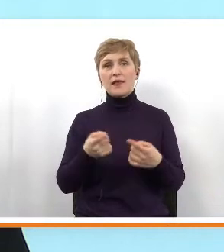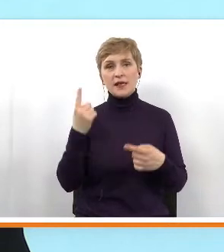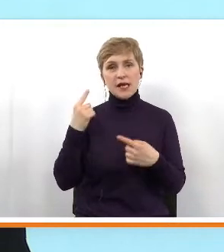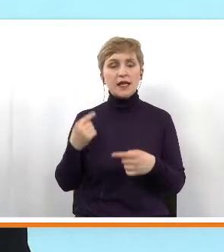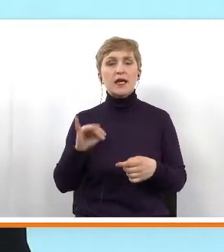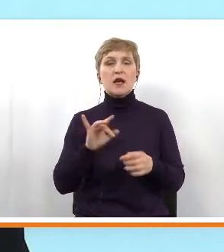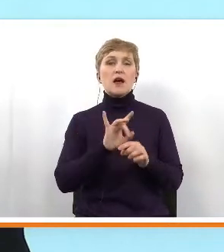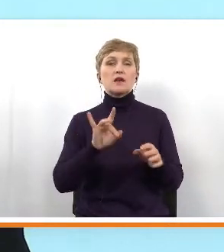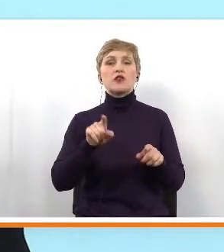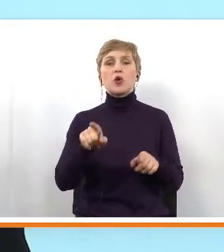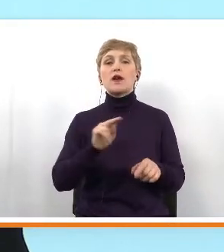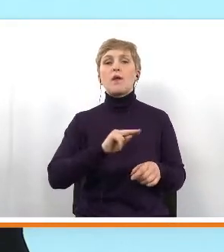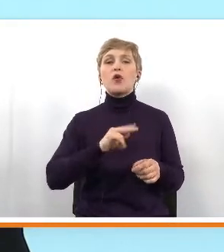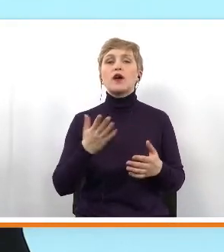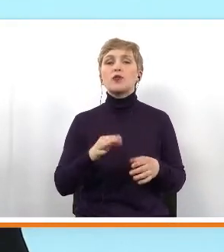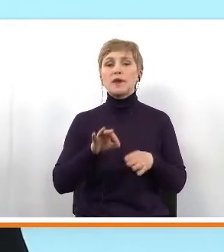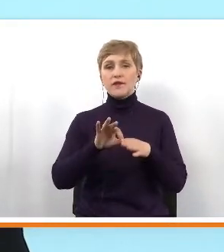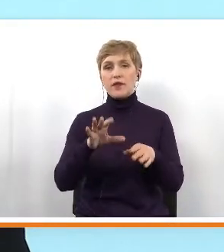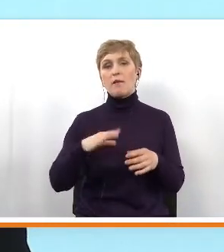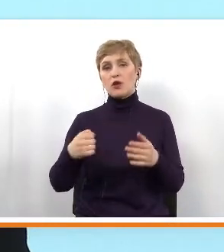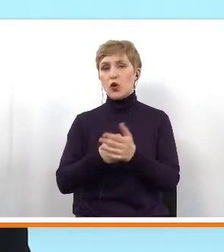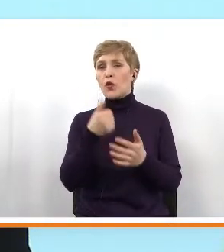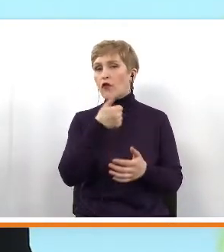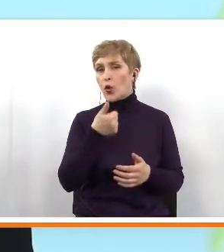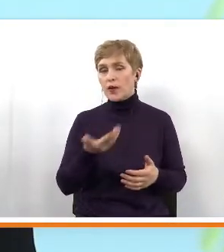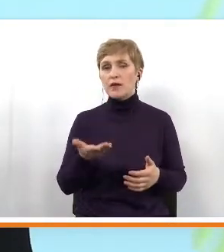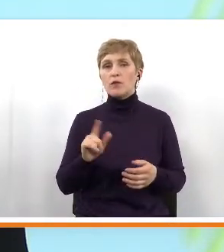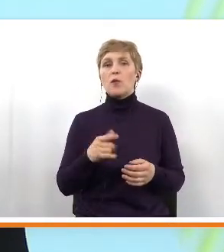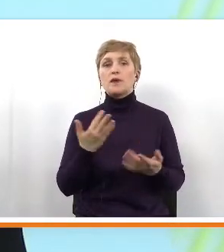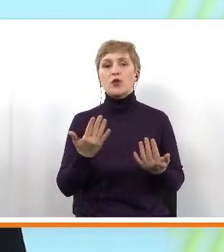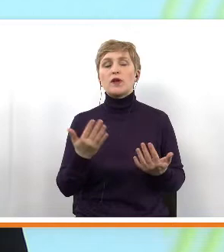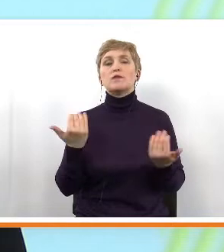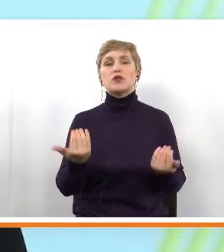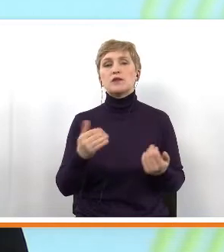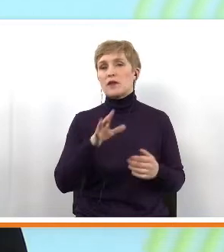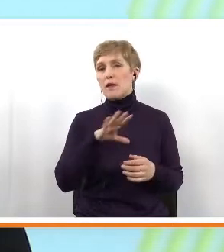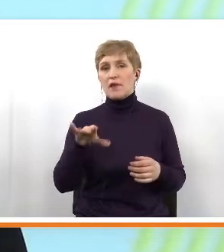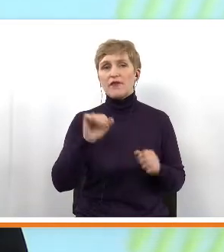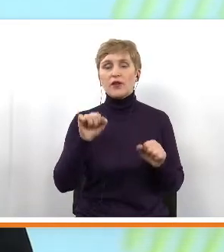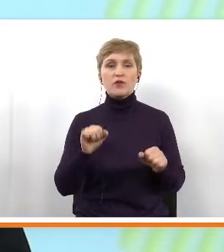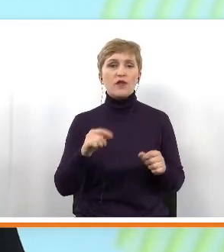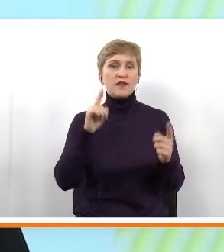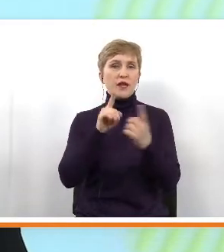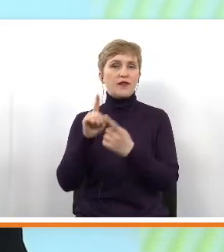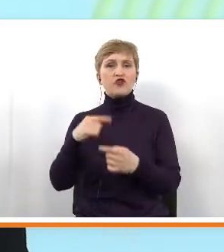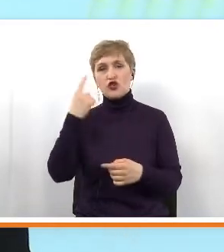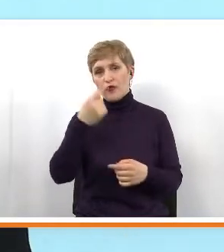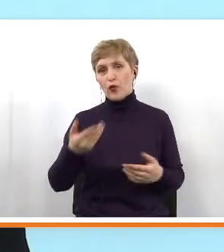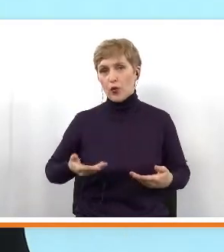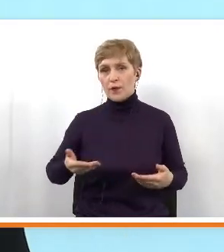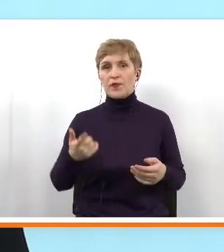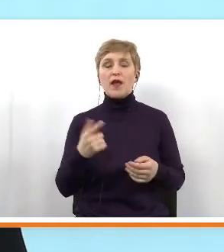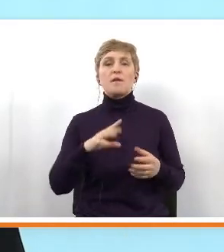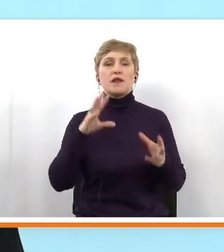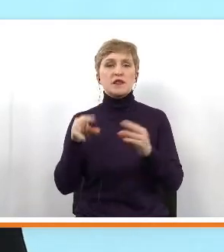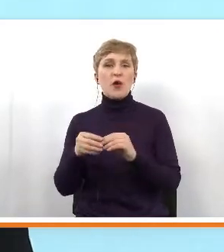рассказать о той работе, которая проведена была еще до Нового года, но поскольку у нас не было возможности встречаться вот так вживую, мы сообществу